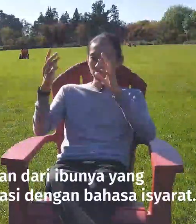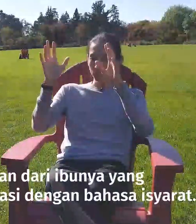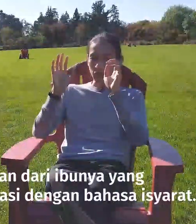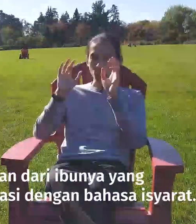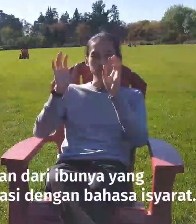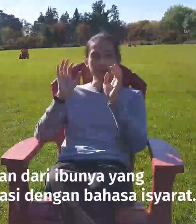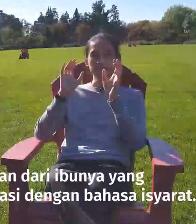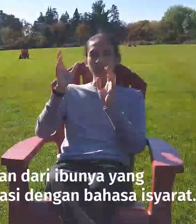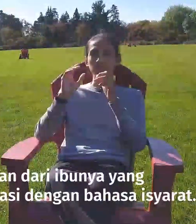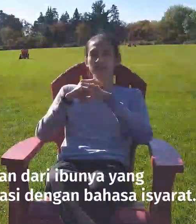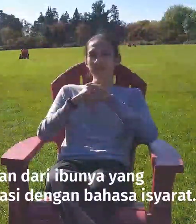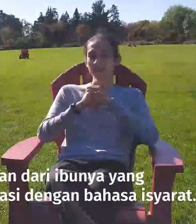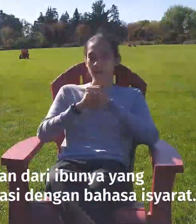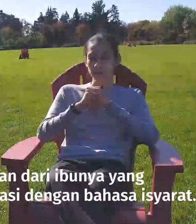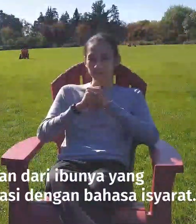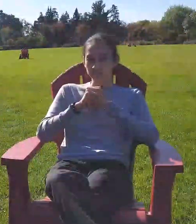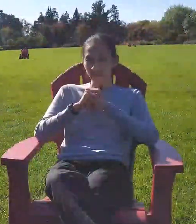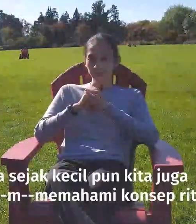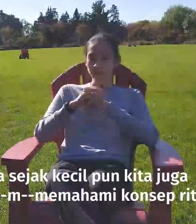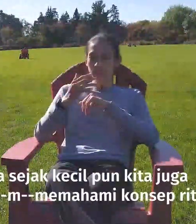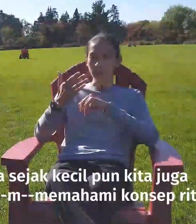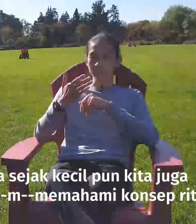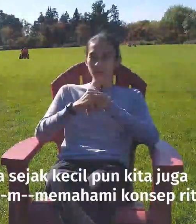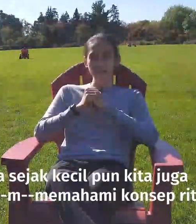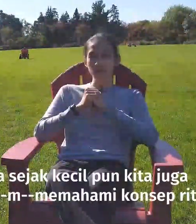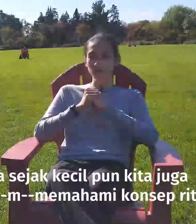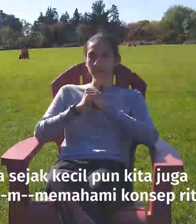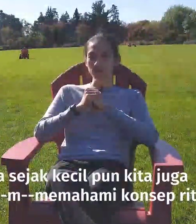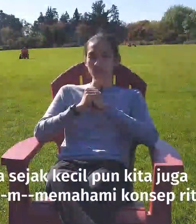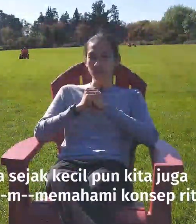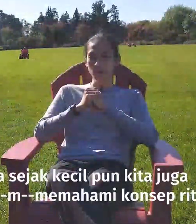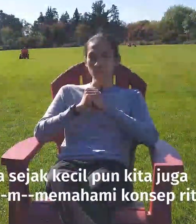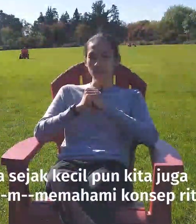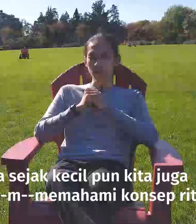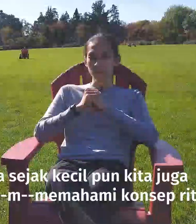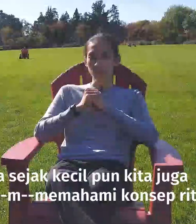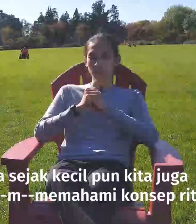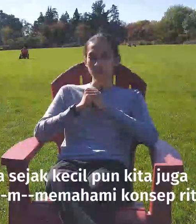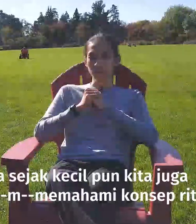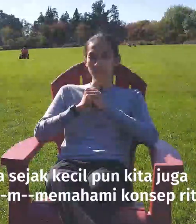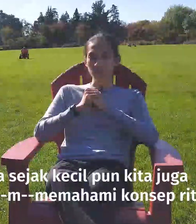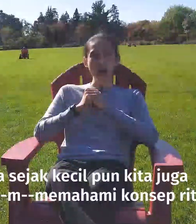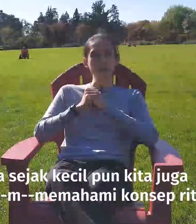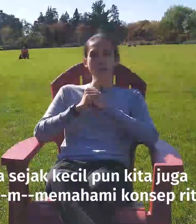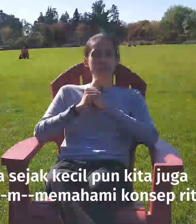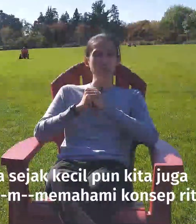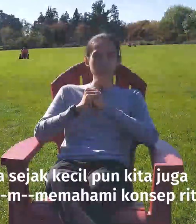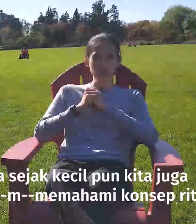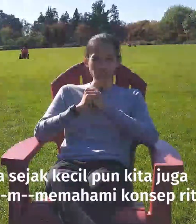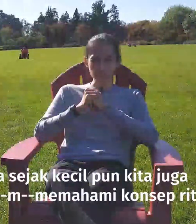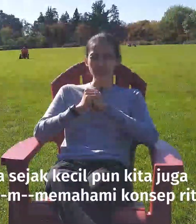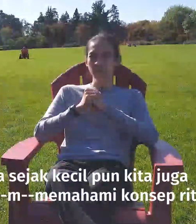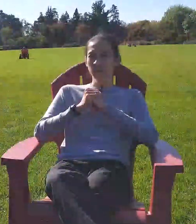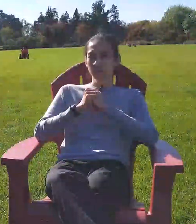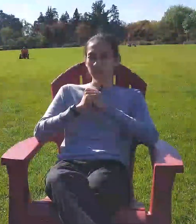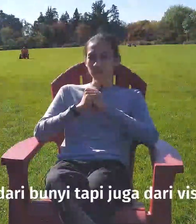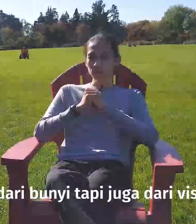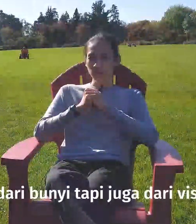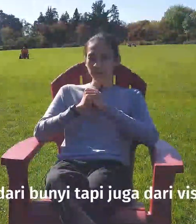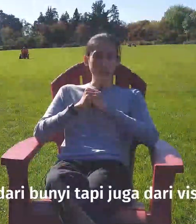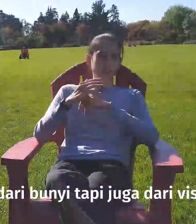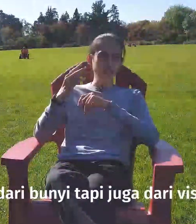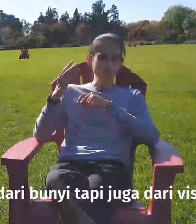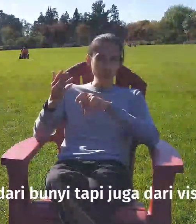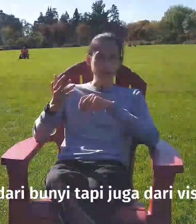yang berkomunikasi dengan bahasa isyarat Jadi sebenarnya sejek kecil pun kita juga memahami konsep ritme